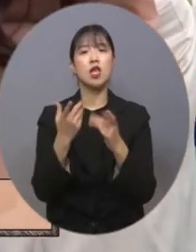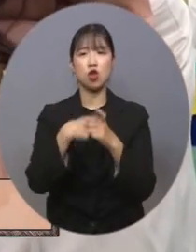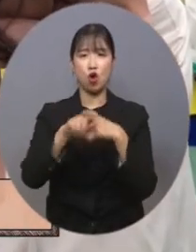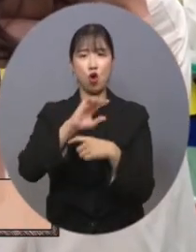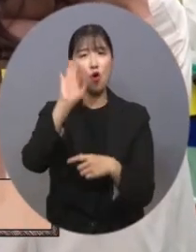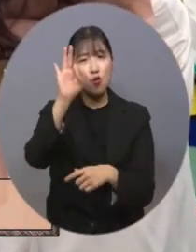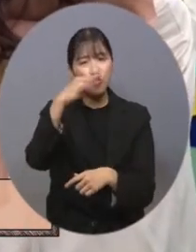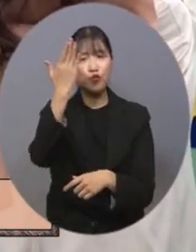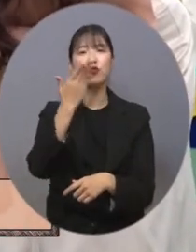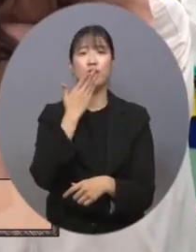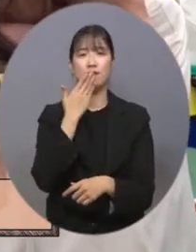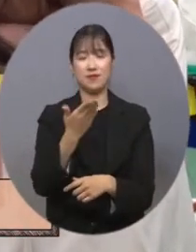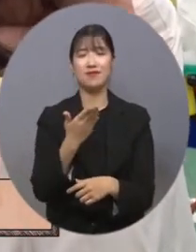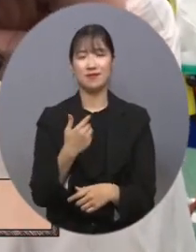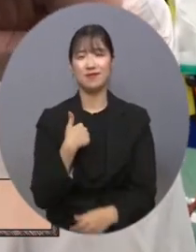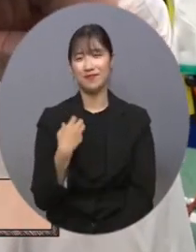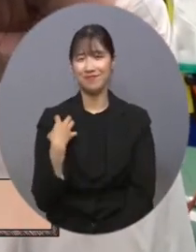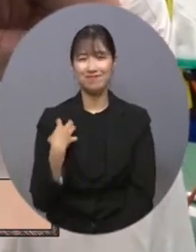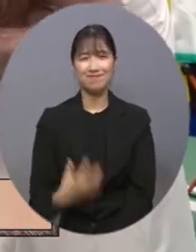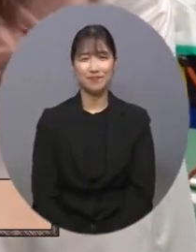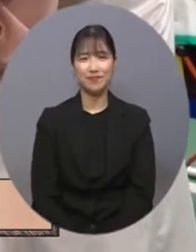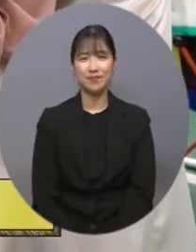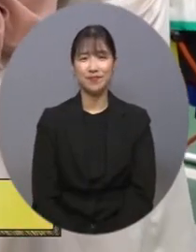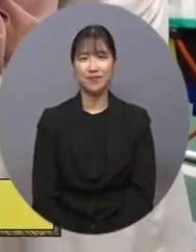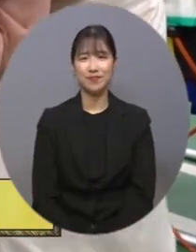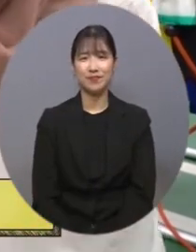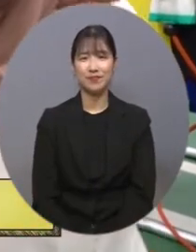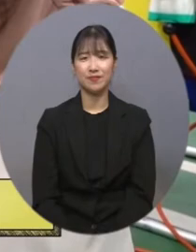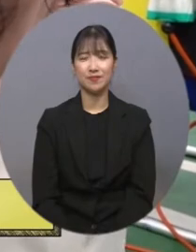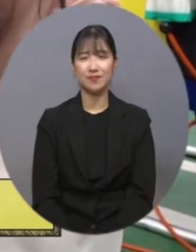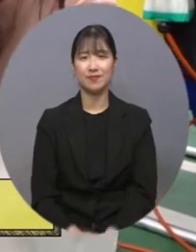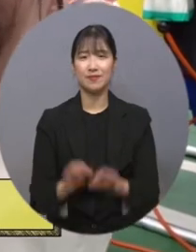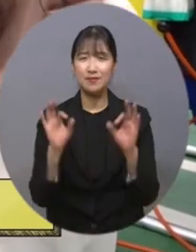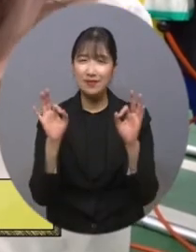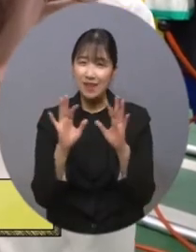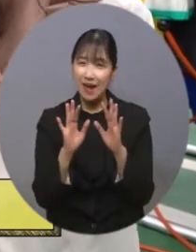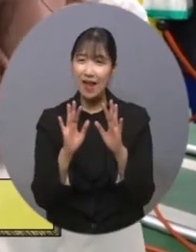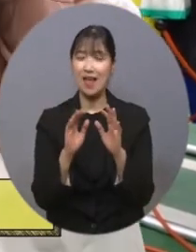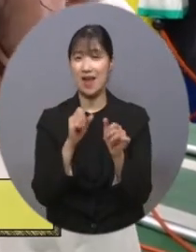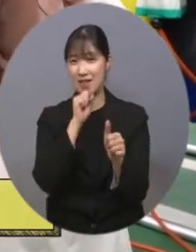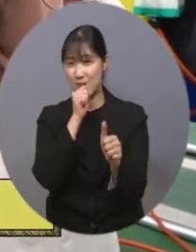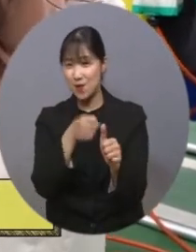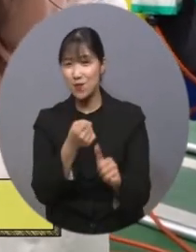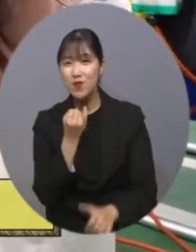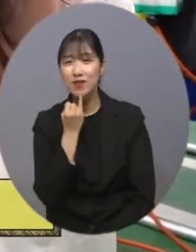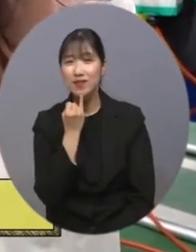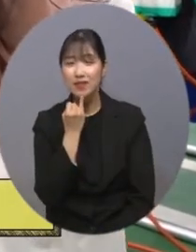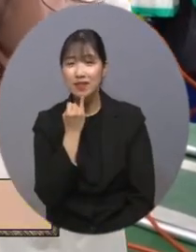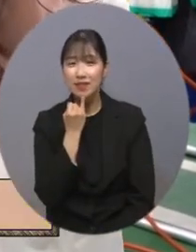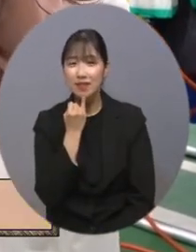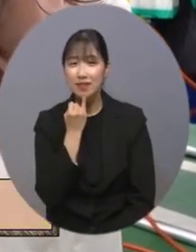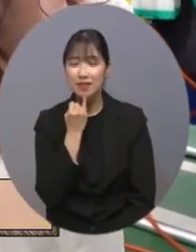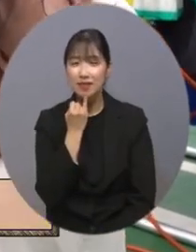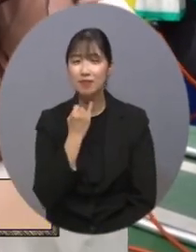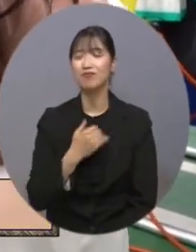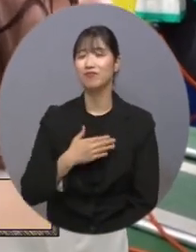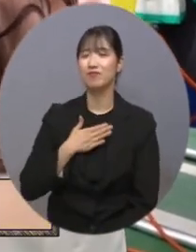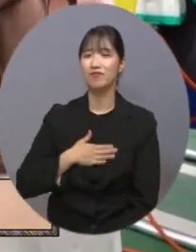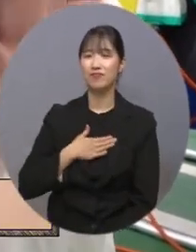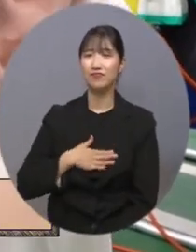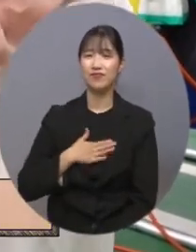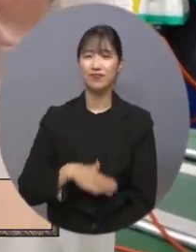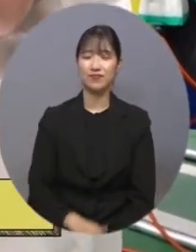있도록 하는 게 없는 것입니다. 그러면 혹시 잠시 인터뷰 괜찮으실까요? 네.